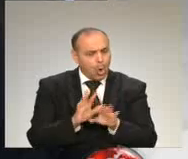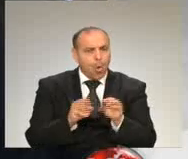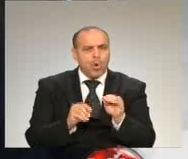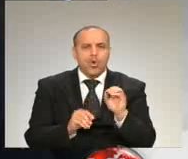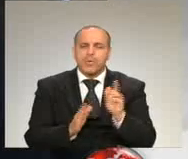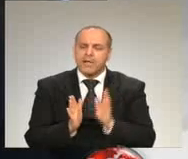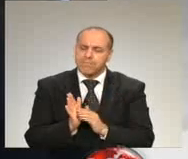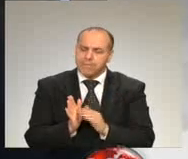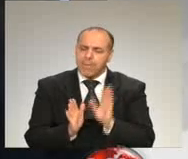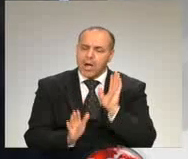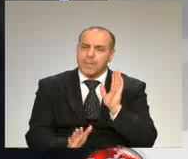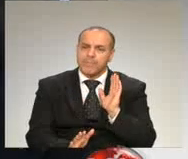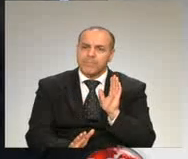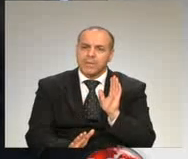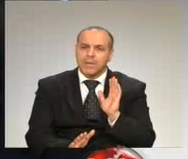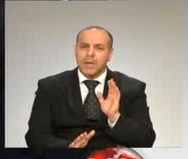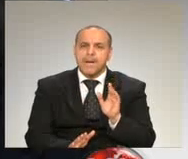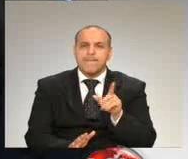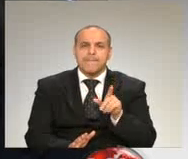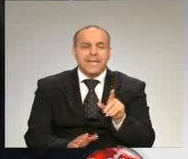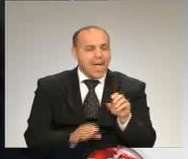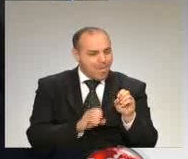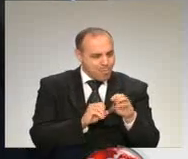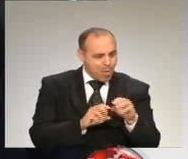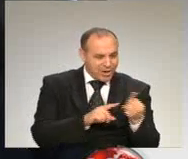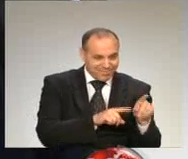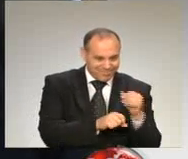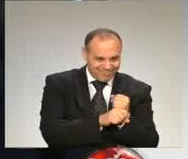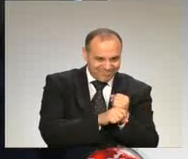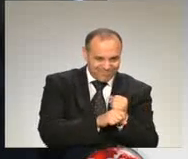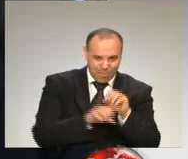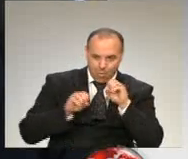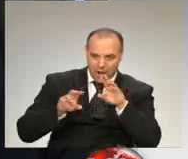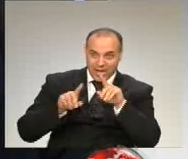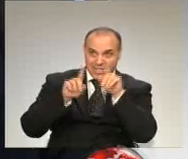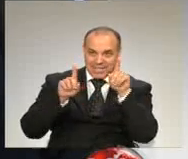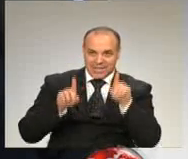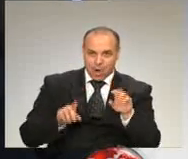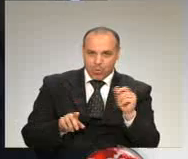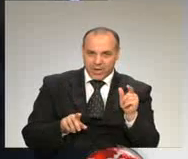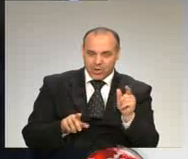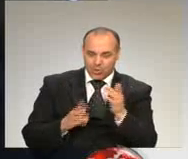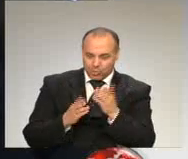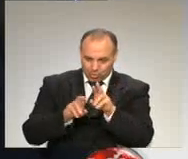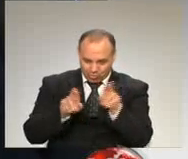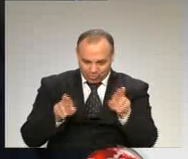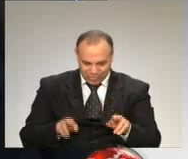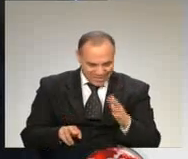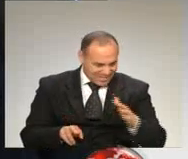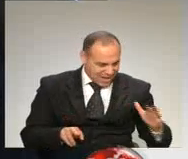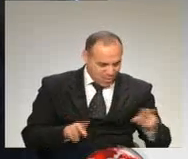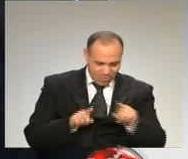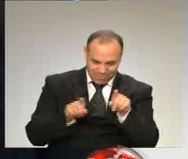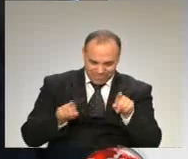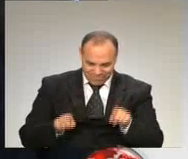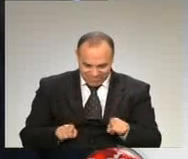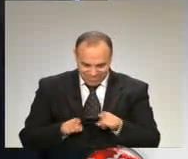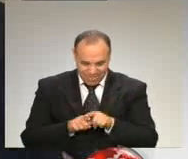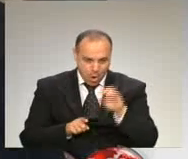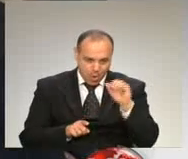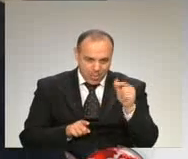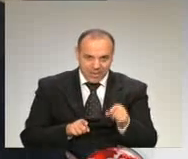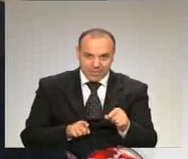رقمية موجودة في تفاعل بين المدرس الذي يشتغل على صبورة رقمية والتلامذة يشتغلوا على لوحات